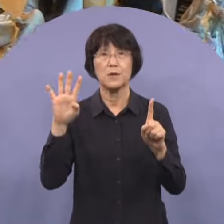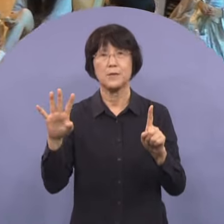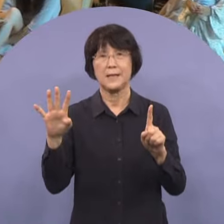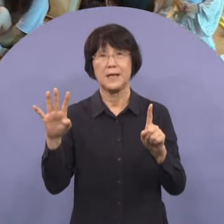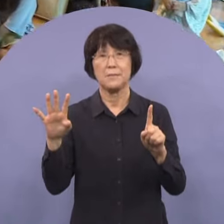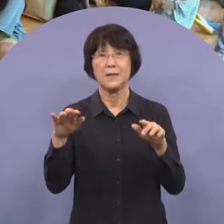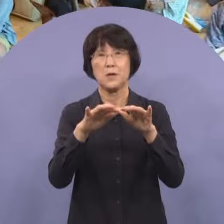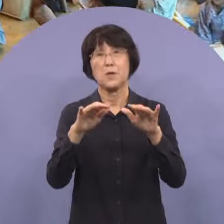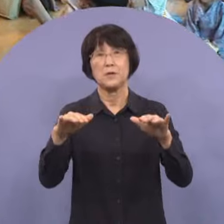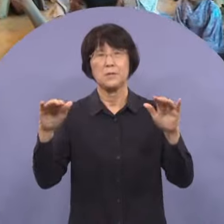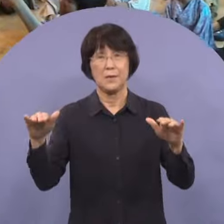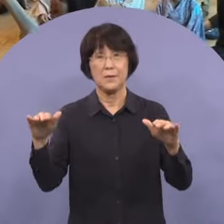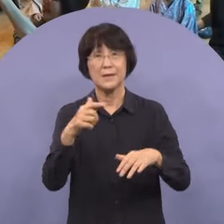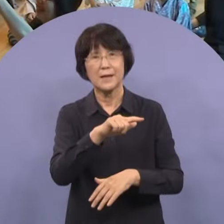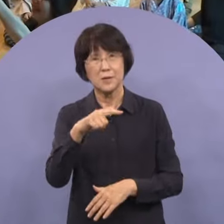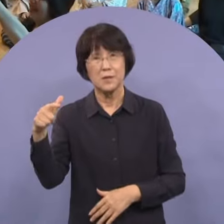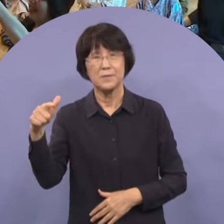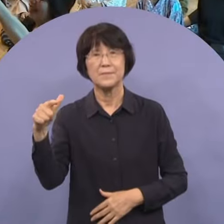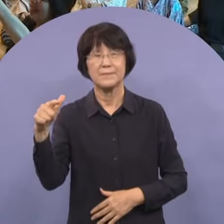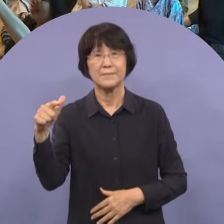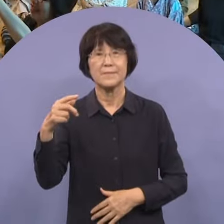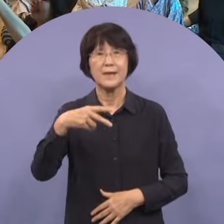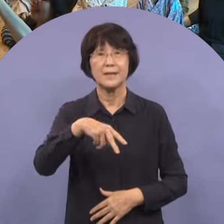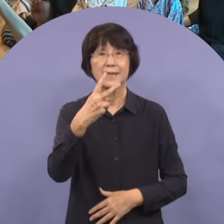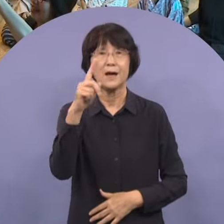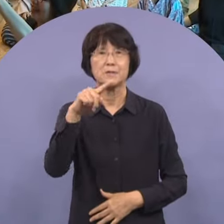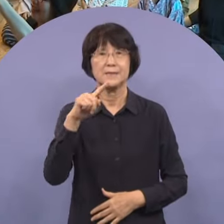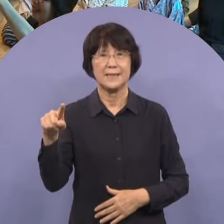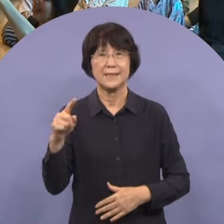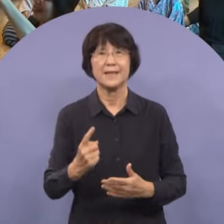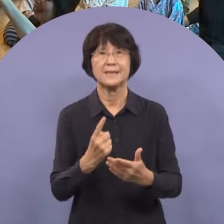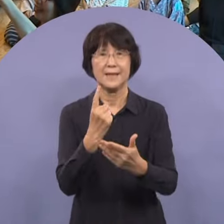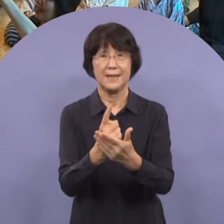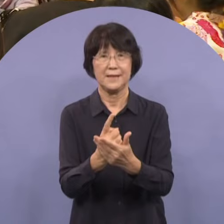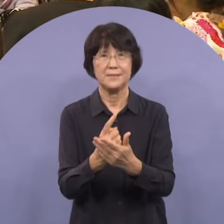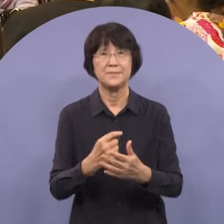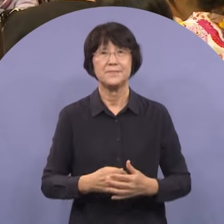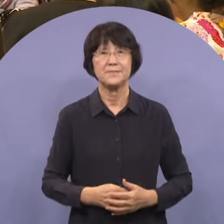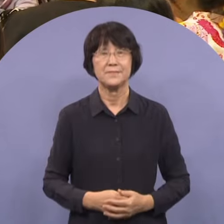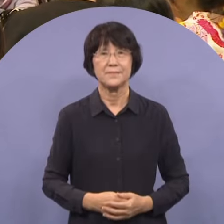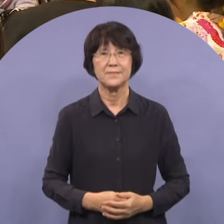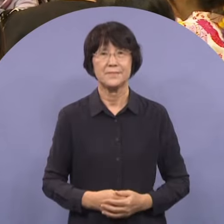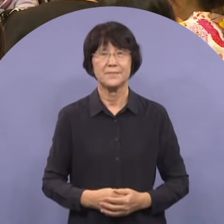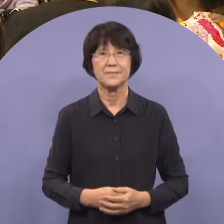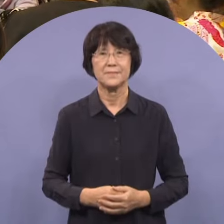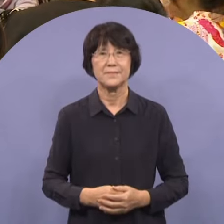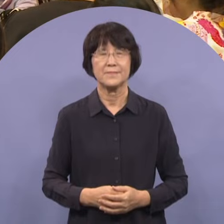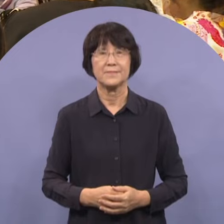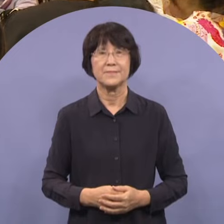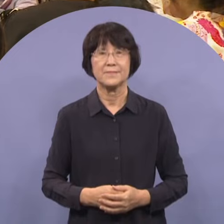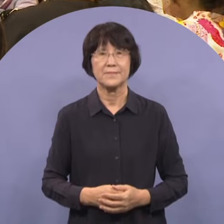4年生までの児童などおよそ200人が参加しました。